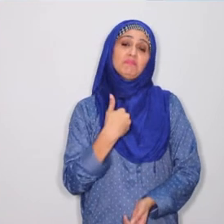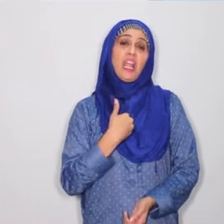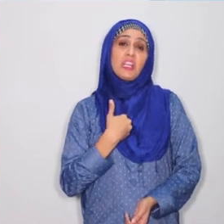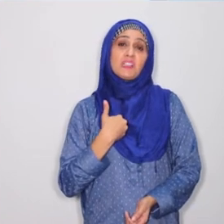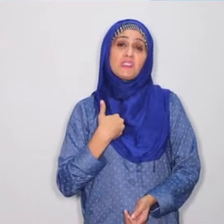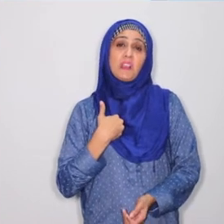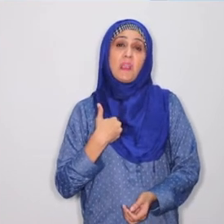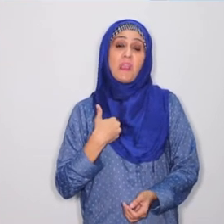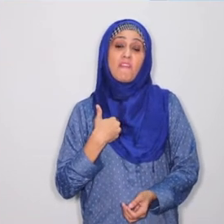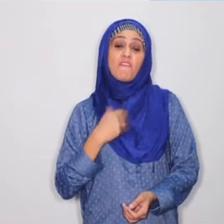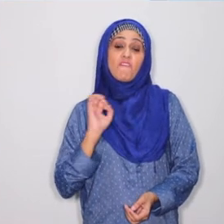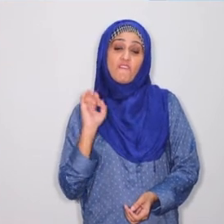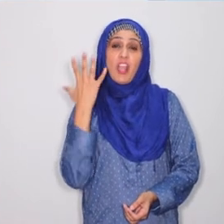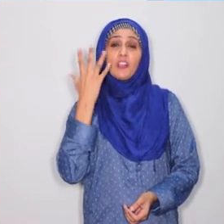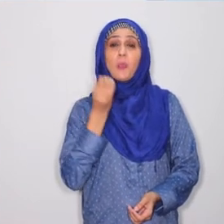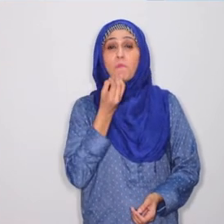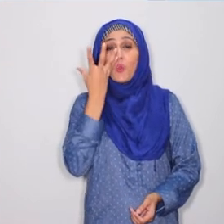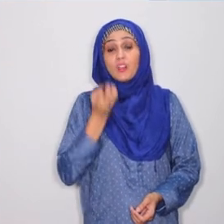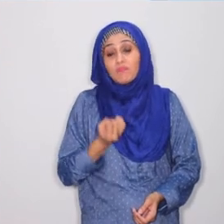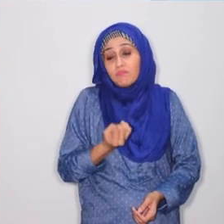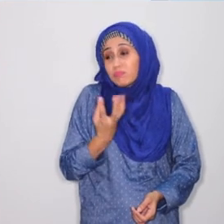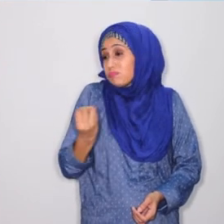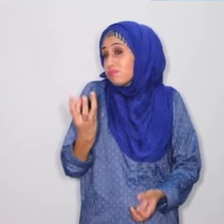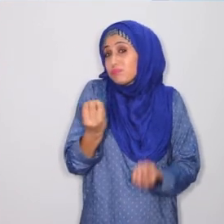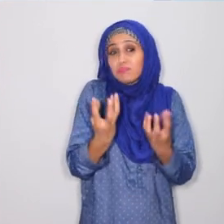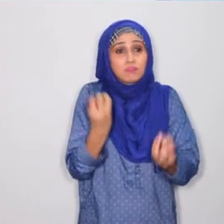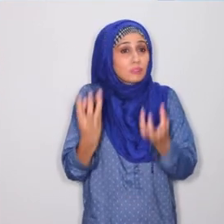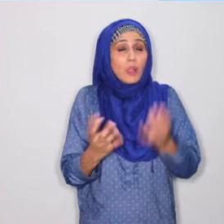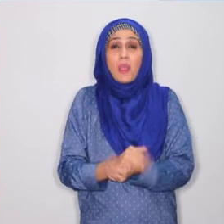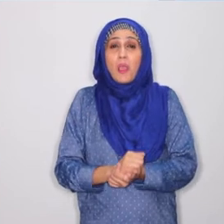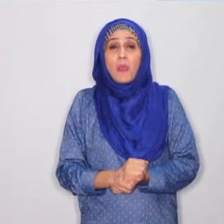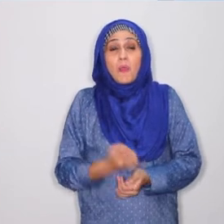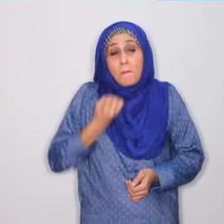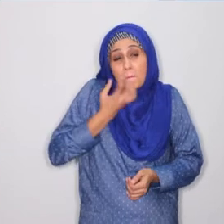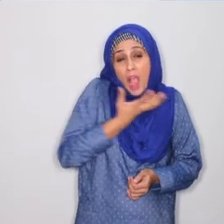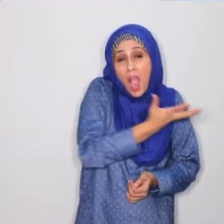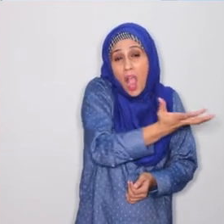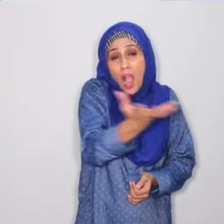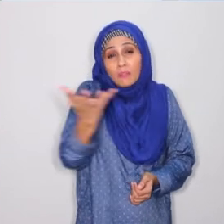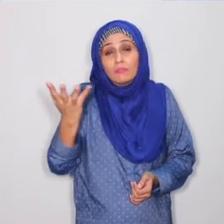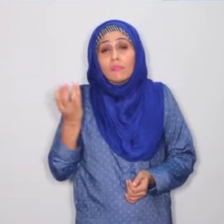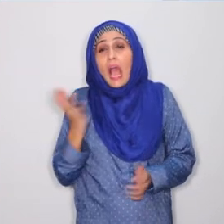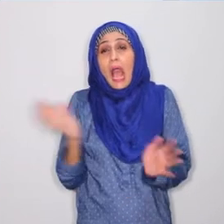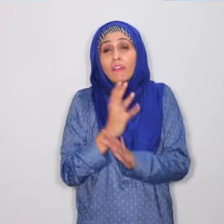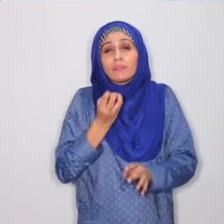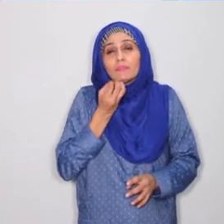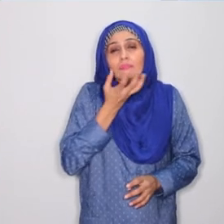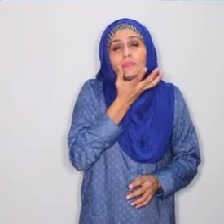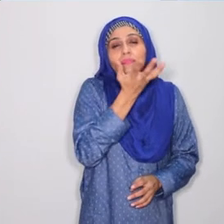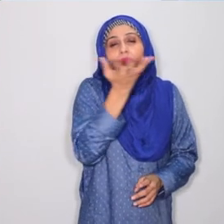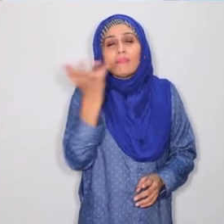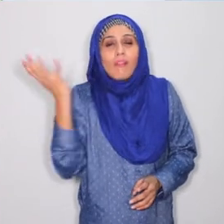फूल खिलते हैं भारत महकते हैं